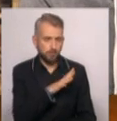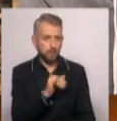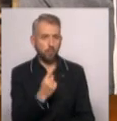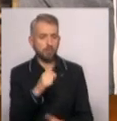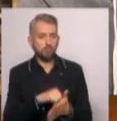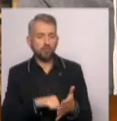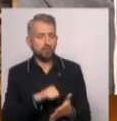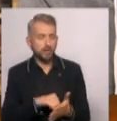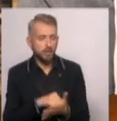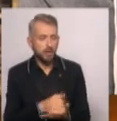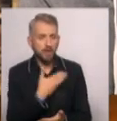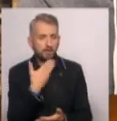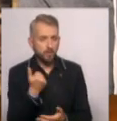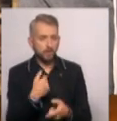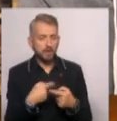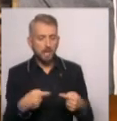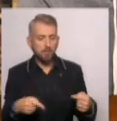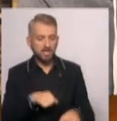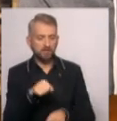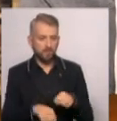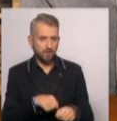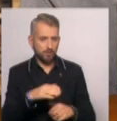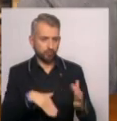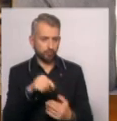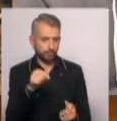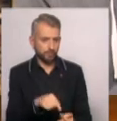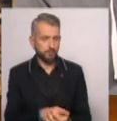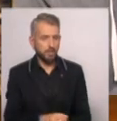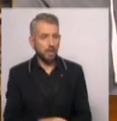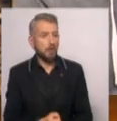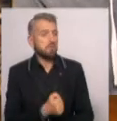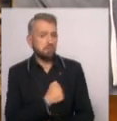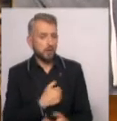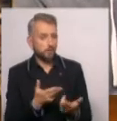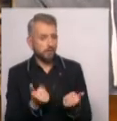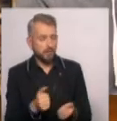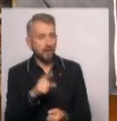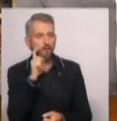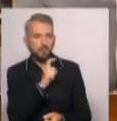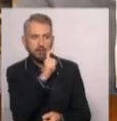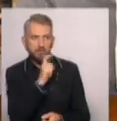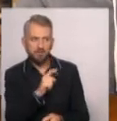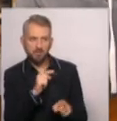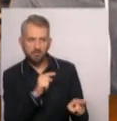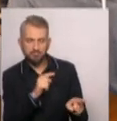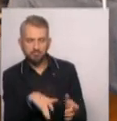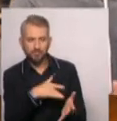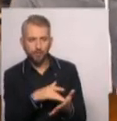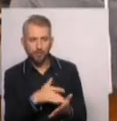є відсутність елементів велоінфраструктури. Угу. Ну, прикро визнавати, ну, Вінниця виглядає вже там на два кроки